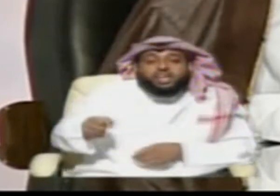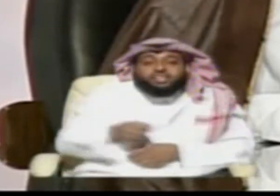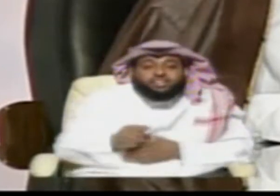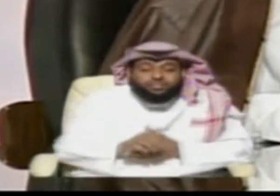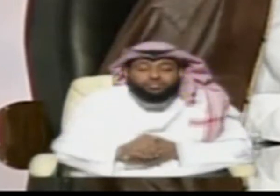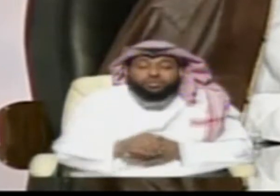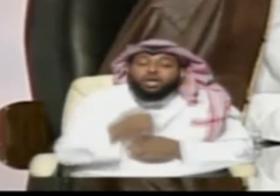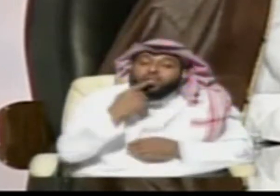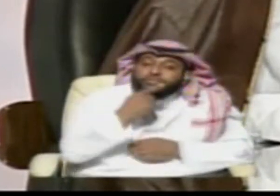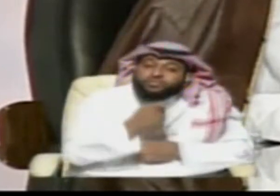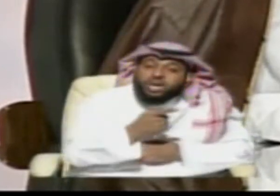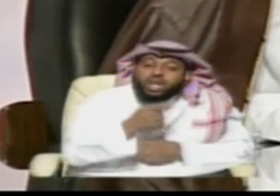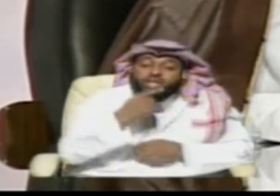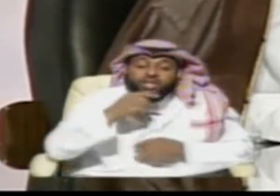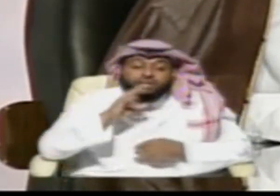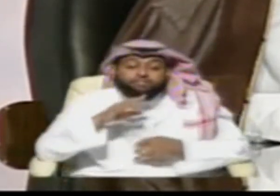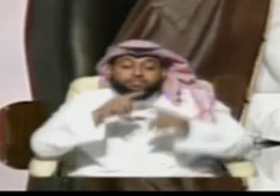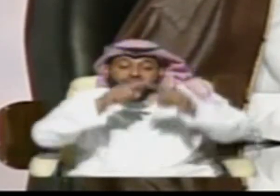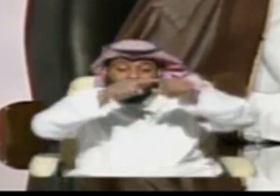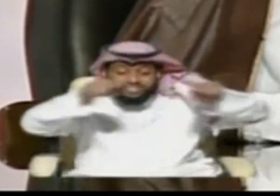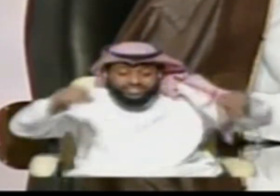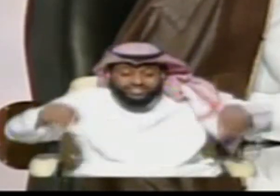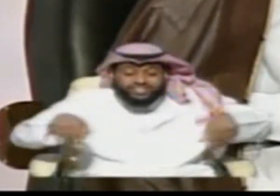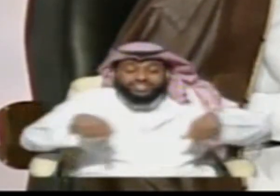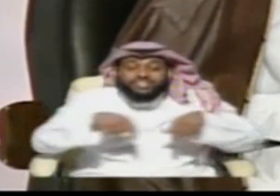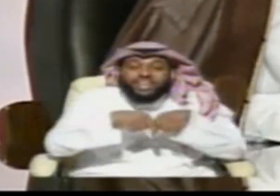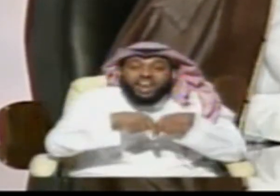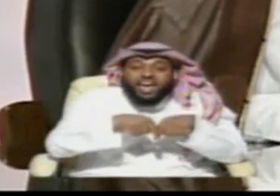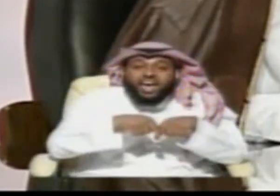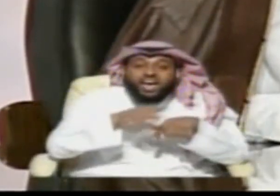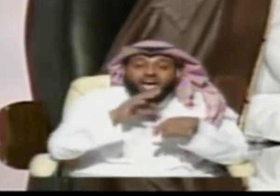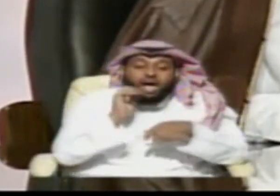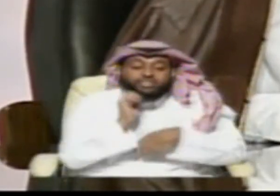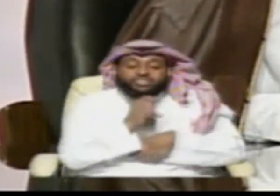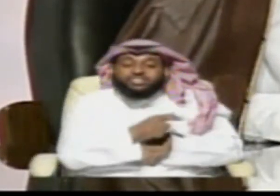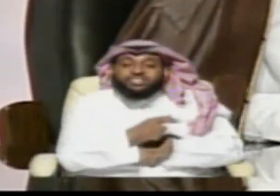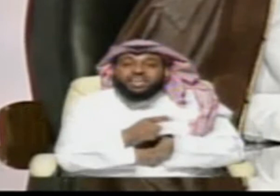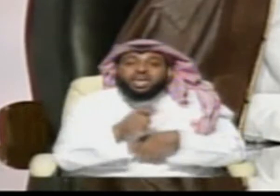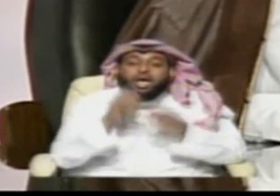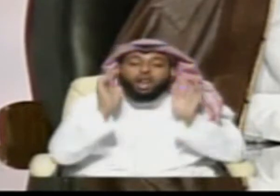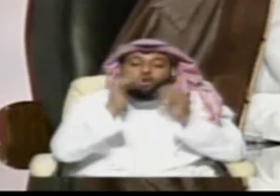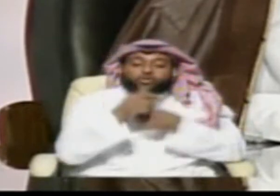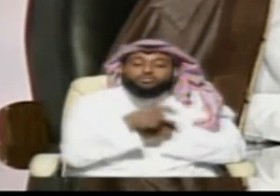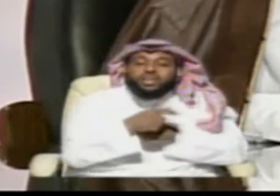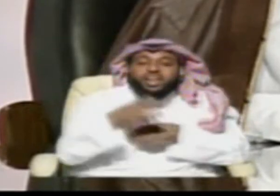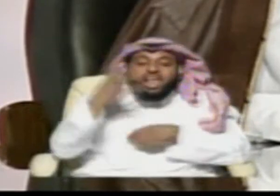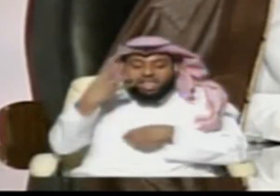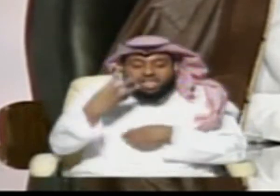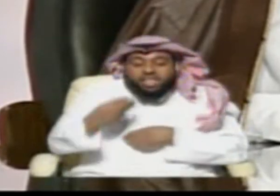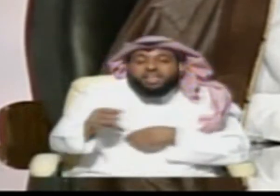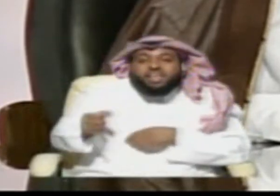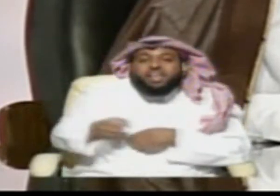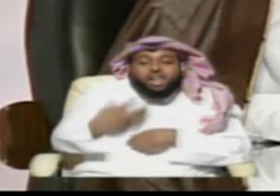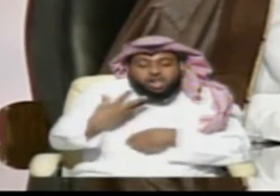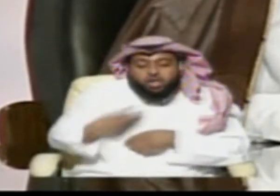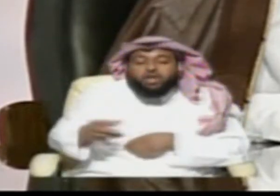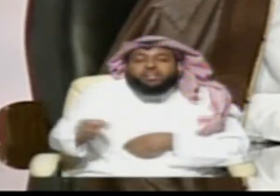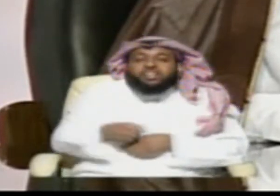يصلي فيه الرجال والنساء، مكان الصلاة، ليس هذا بناء إنما مكان. لماذا أمر النبي صلى الله عليه وسلم